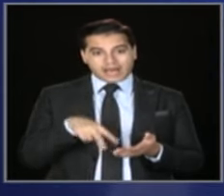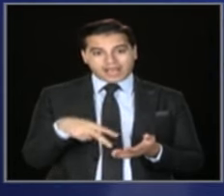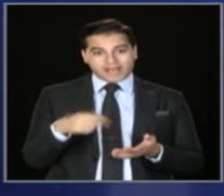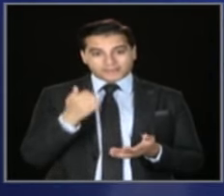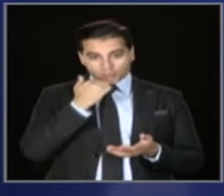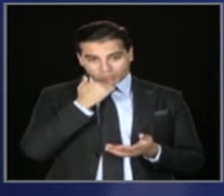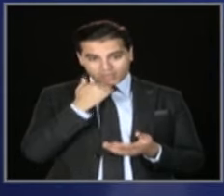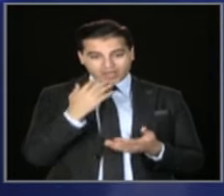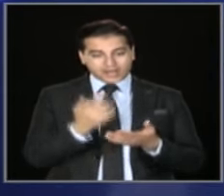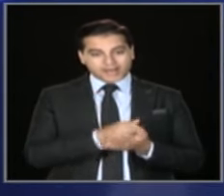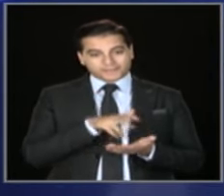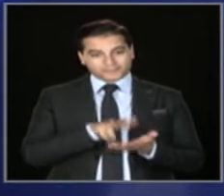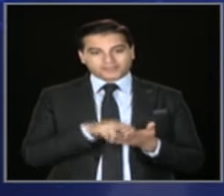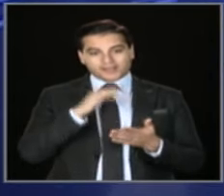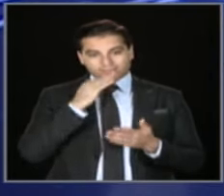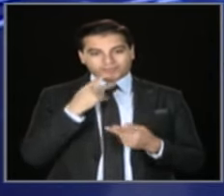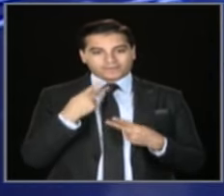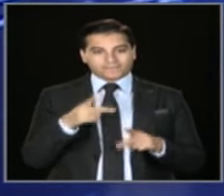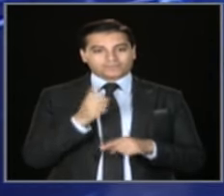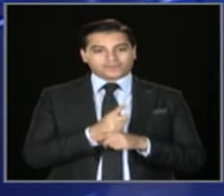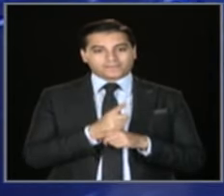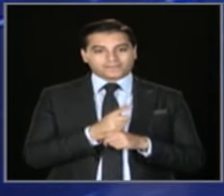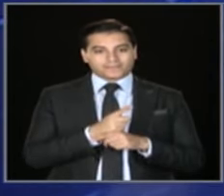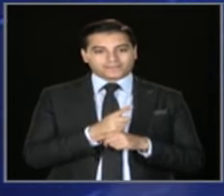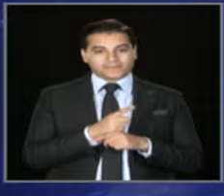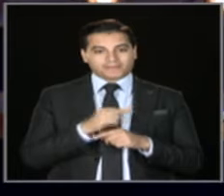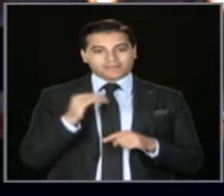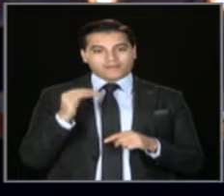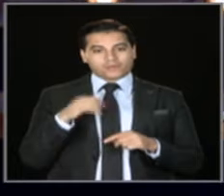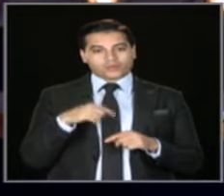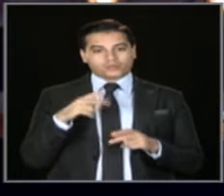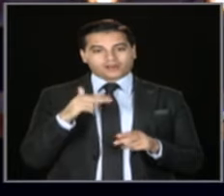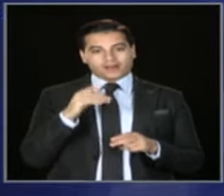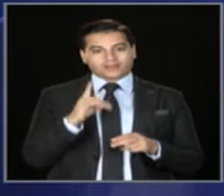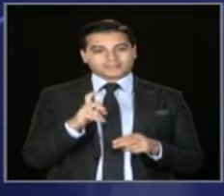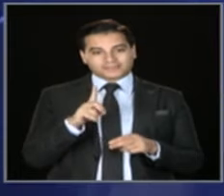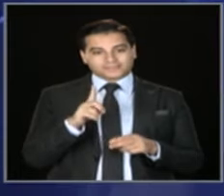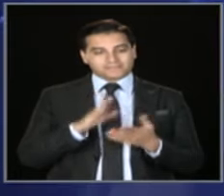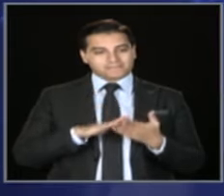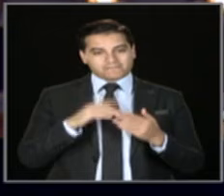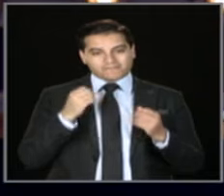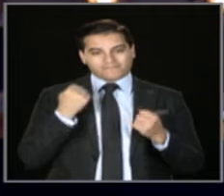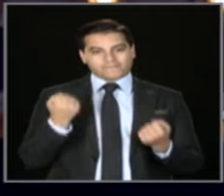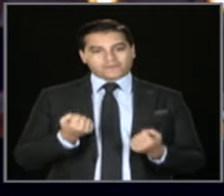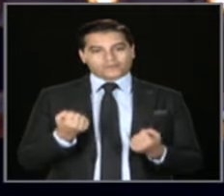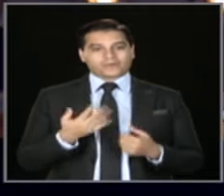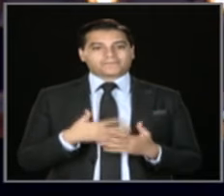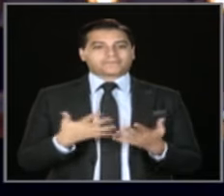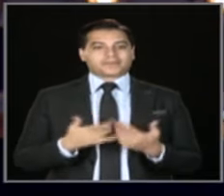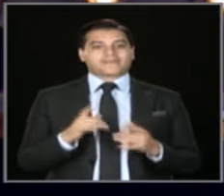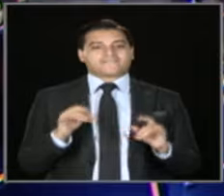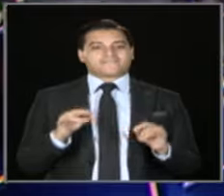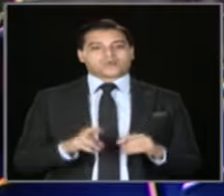الاهلي، والحمد لله يعني الكابتن محمود الخطيب ضمن للنادي. مبروك. الف الله يبارك في حضرتك.